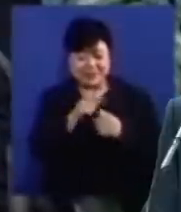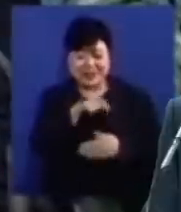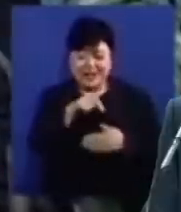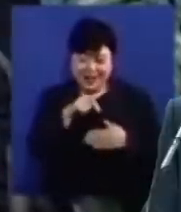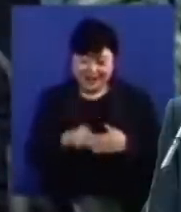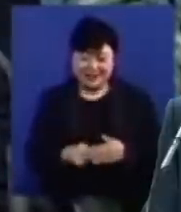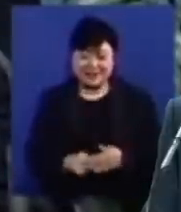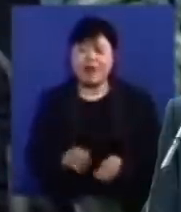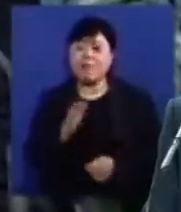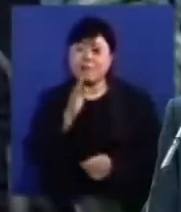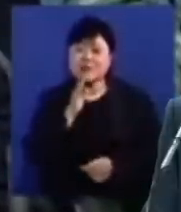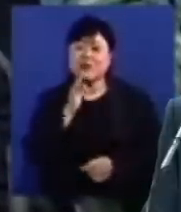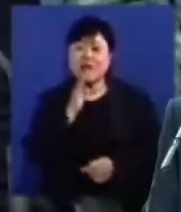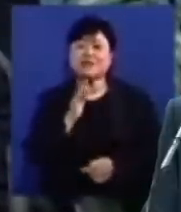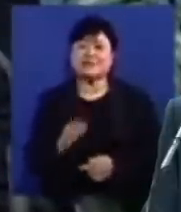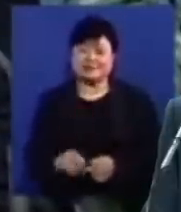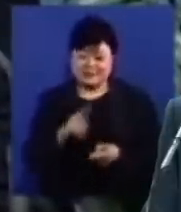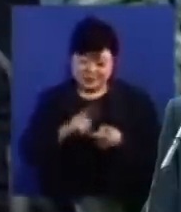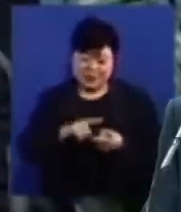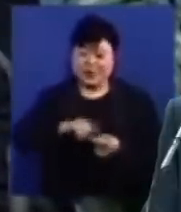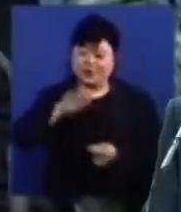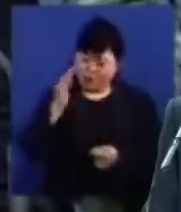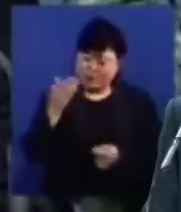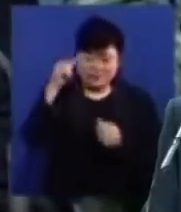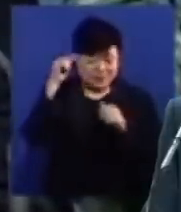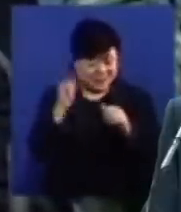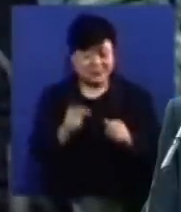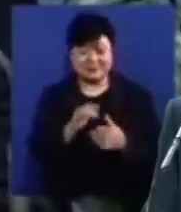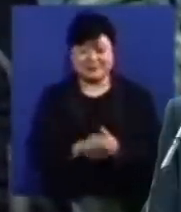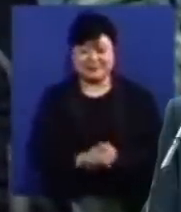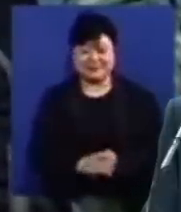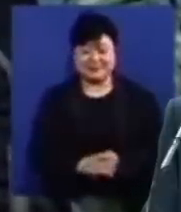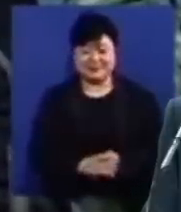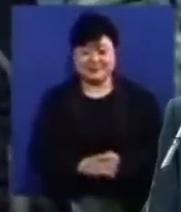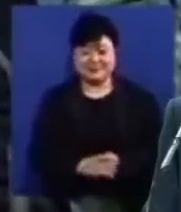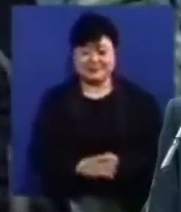안에서 오라 그대로 될지어다.